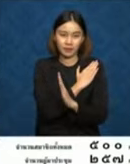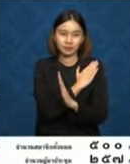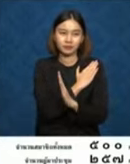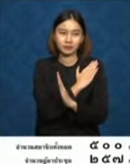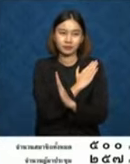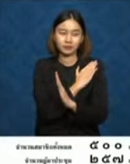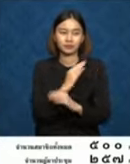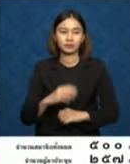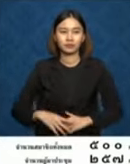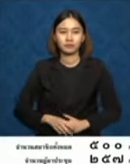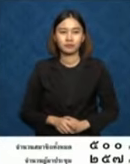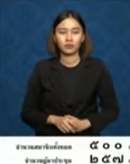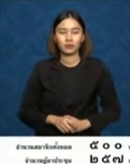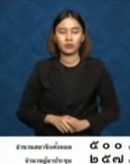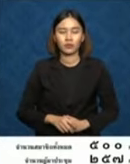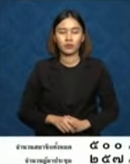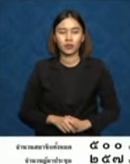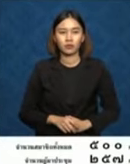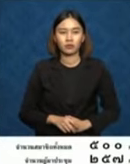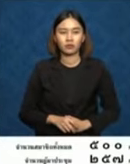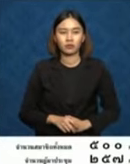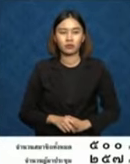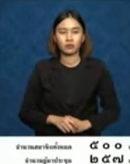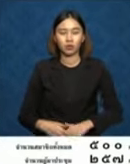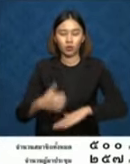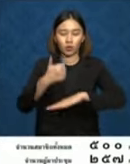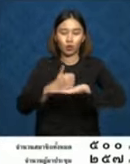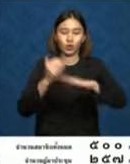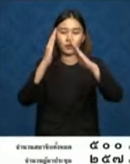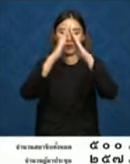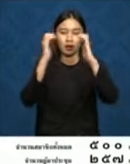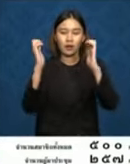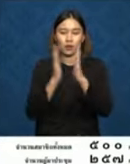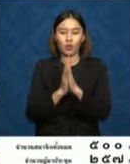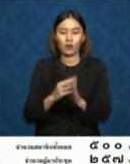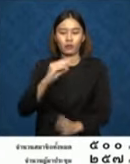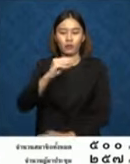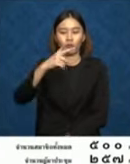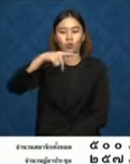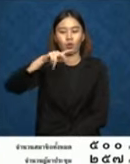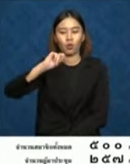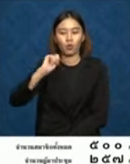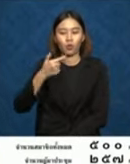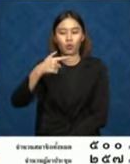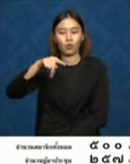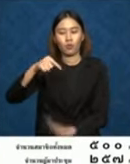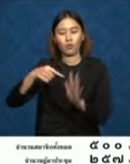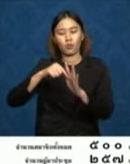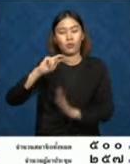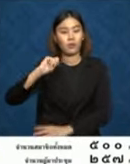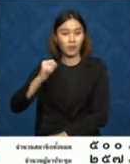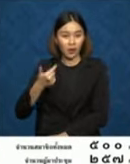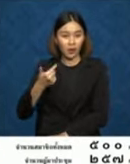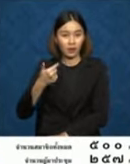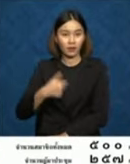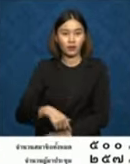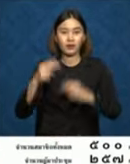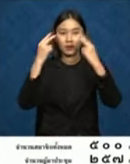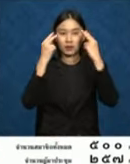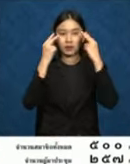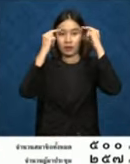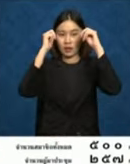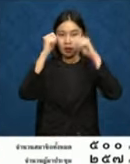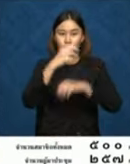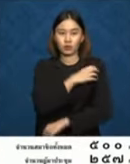ะครับทันติโตนะครับท่านเจ้าอาวาสวัดเขาพุงพางนะครับแล้วก็ท่านสมชายแซ่ลิ้มอดีตนายกเทศม